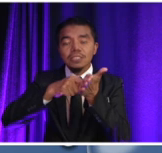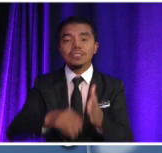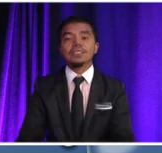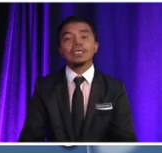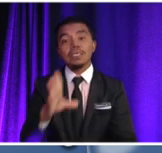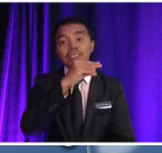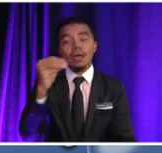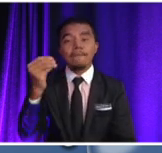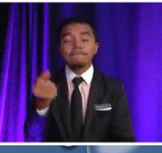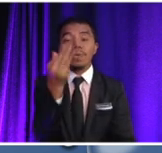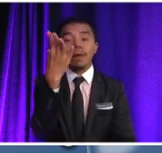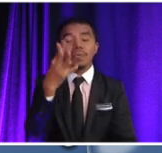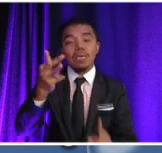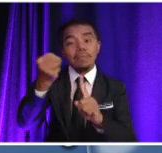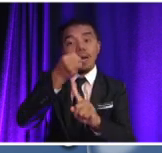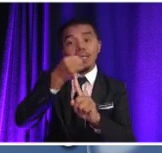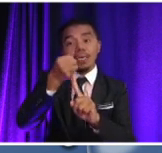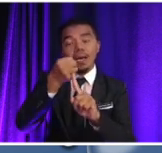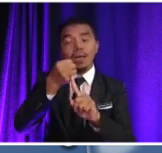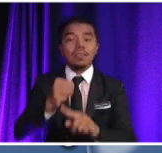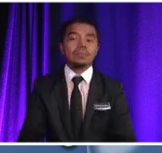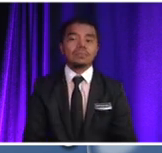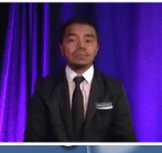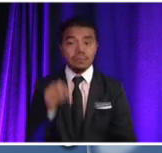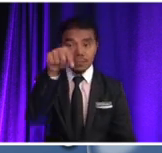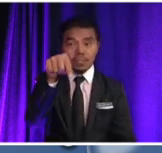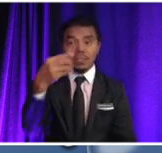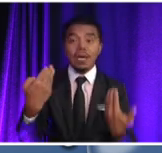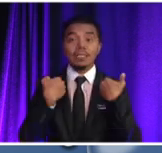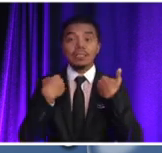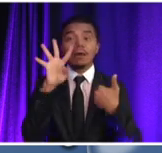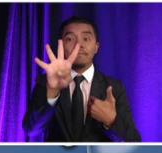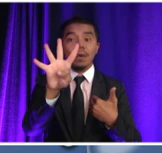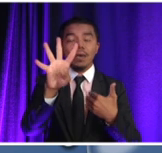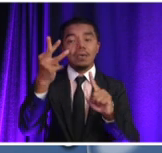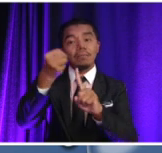marka di sini ada empat maka mereka perlu bagi 4